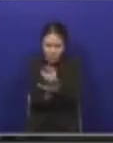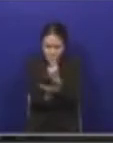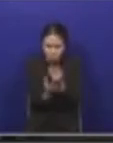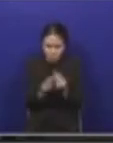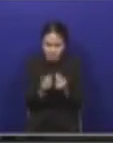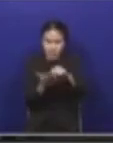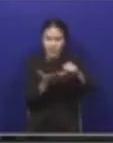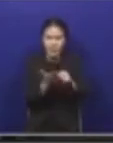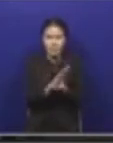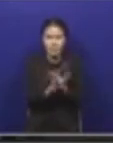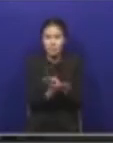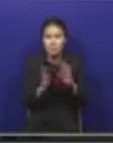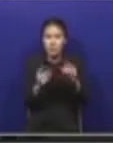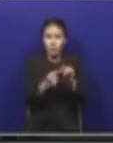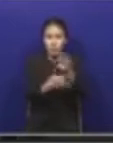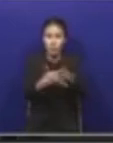มีแผนพัฒนาเศรษฐกิจและสังคมเขาเล่นเรื่องการพัฒนาคน